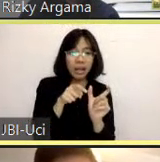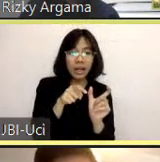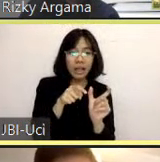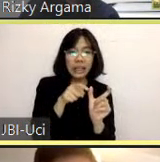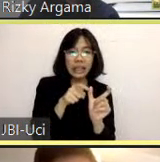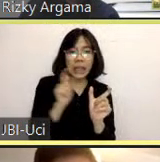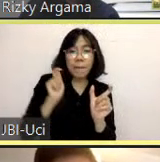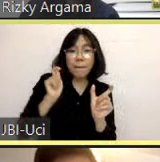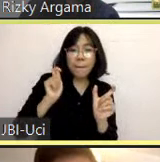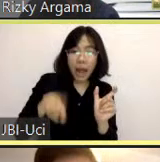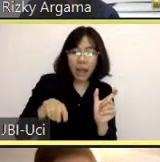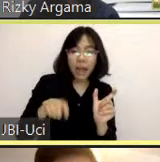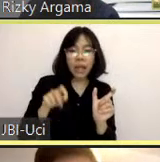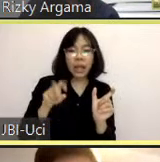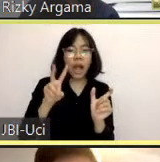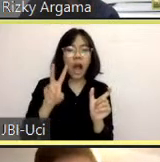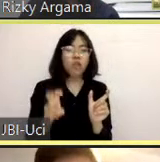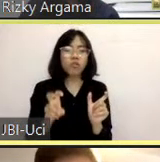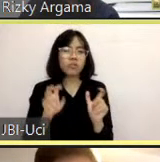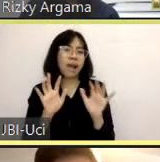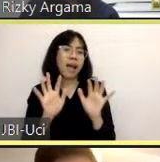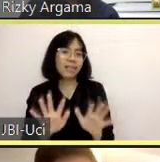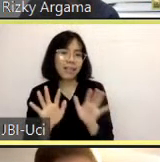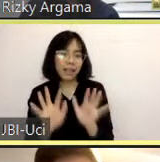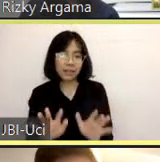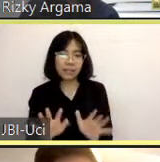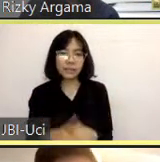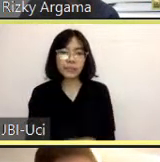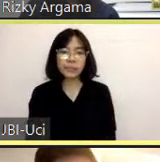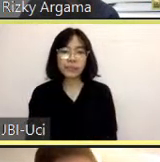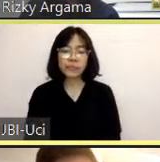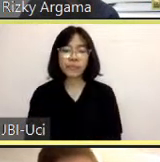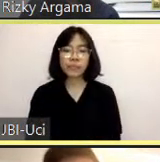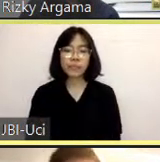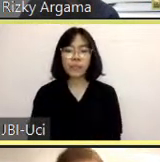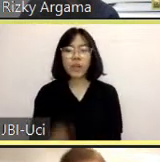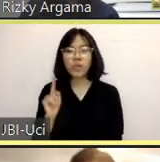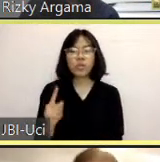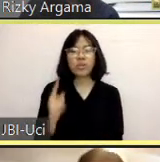digunakan gitu ya, terutama dalam konteks pandemi, karena